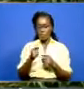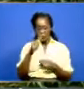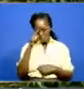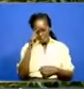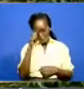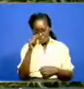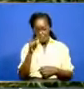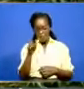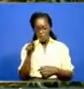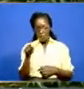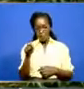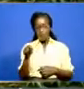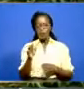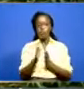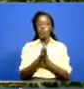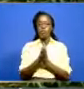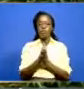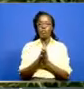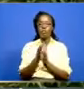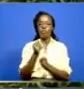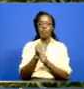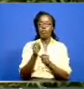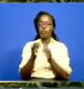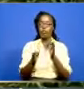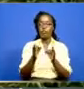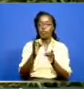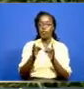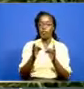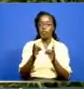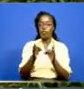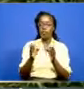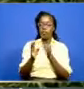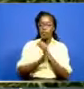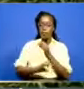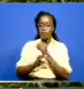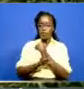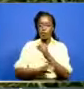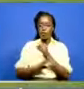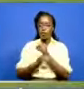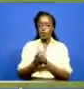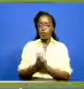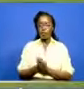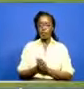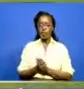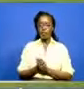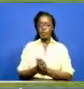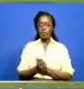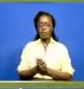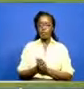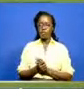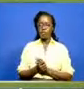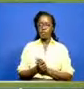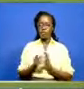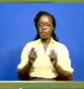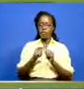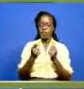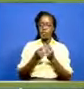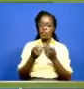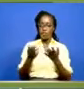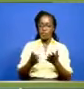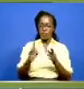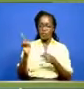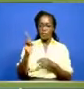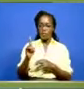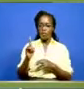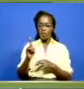pia tunaitendea haki nchi, kwa sababu hicho ndicho ambacho mara zote amekuwa anakihitaji kutokea kwetu. The team is in Nairobi pitching camp